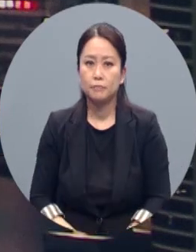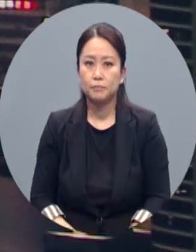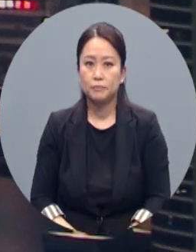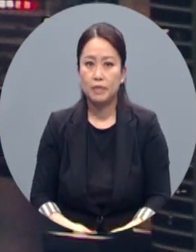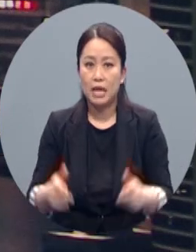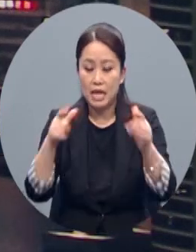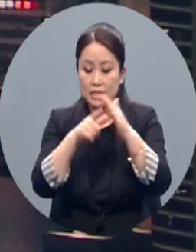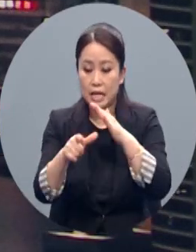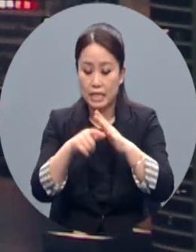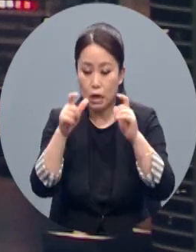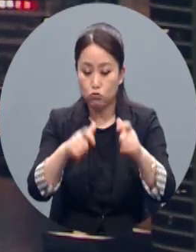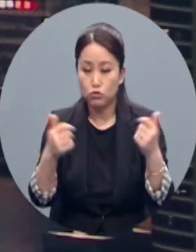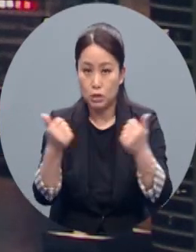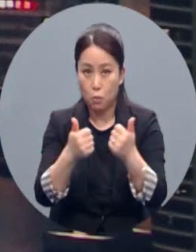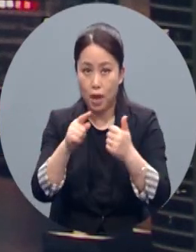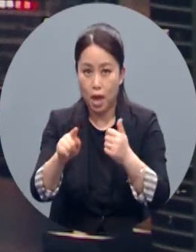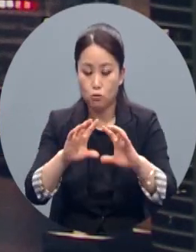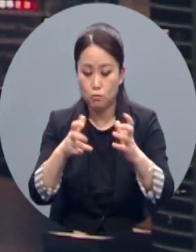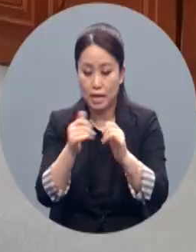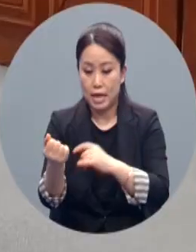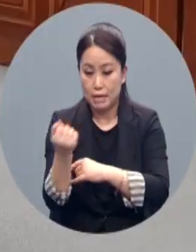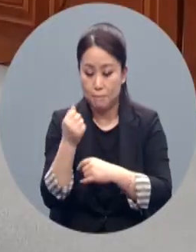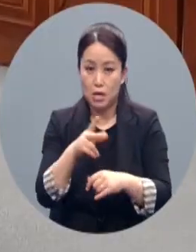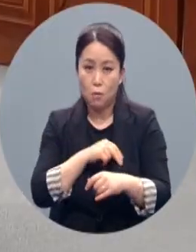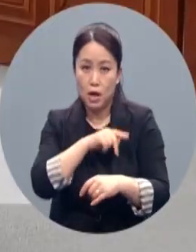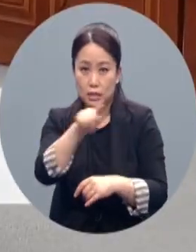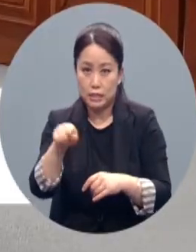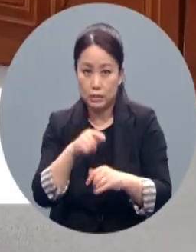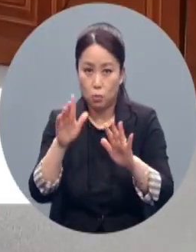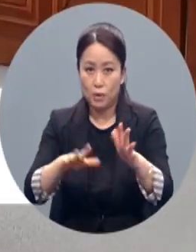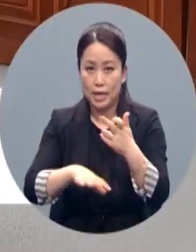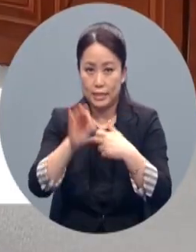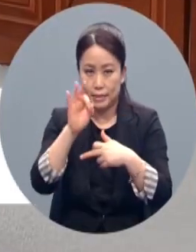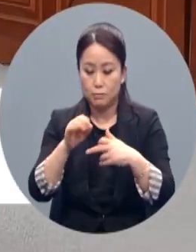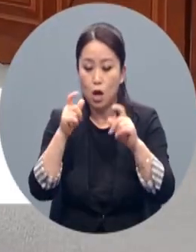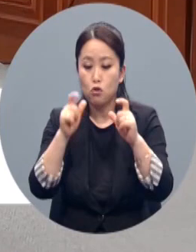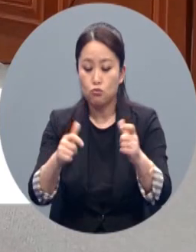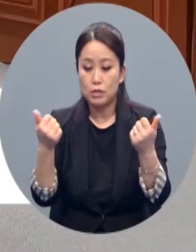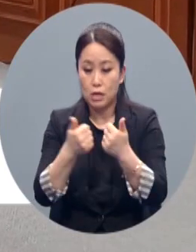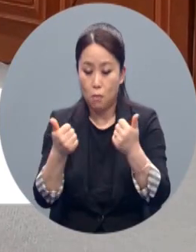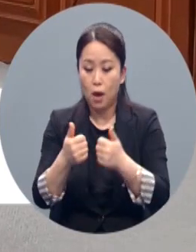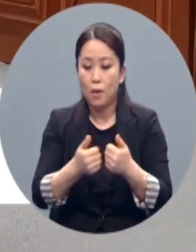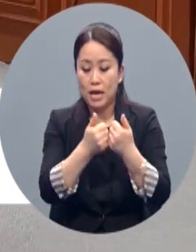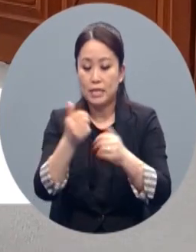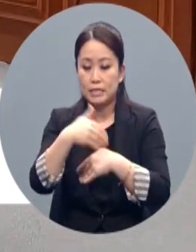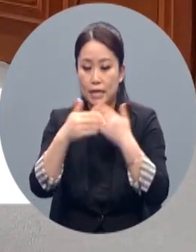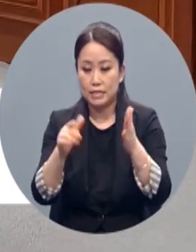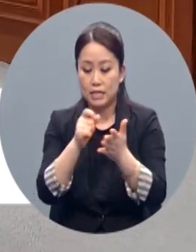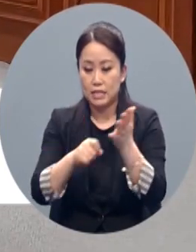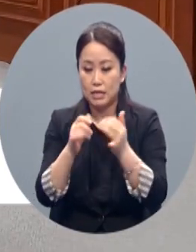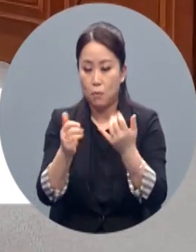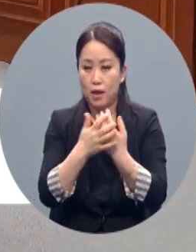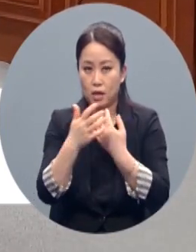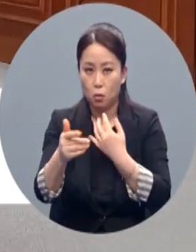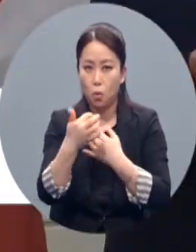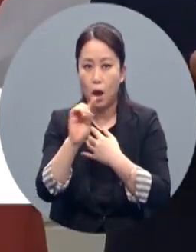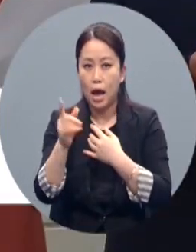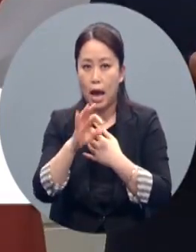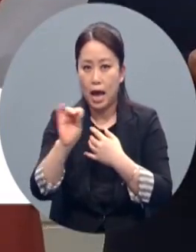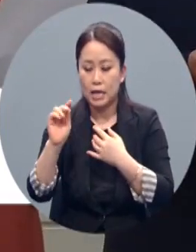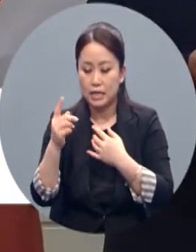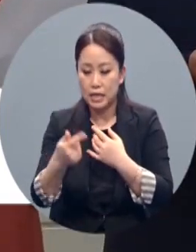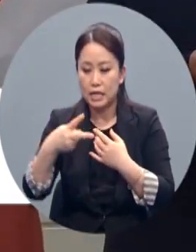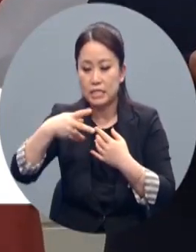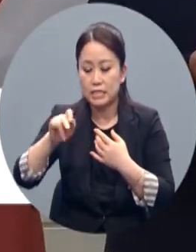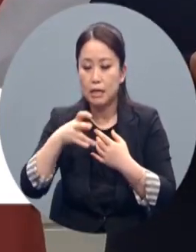사상 구입을 국민의 힘 의원들은 오늘 오전 구입의 회의실에서 기자회견을 열고 한일시멘트 이전 촉구 결의문 을